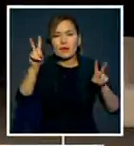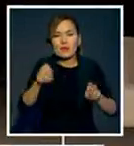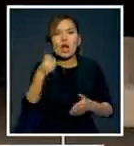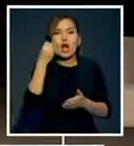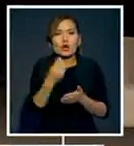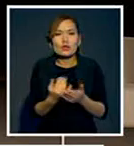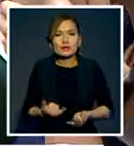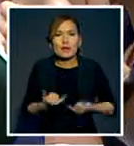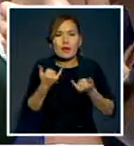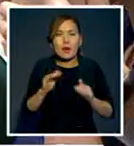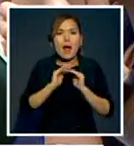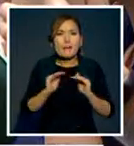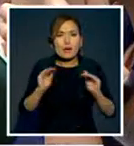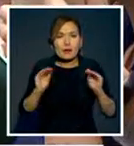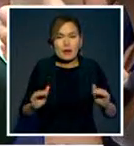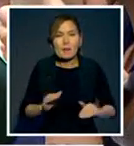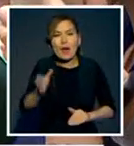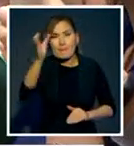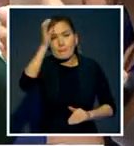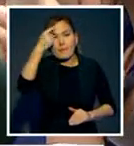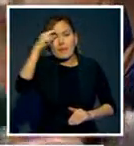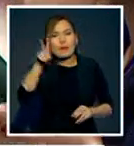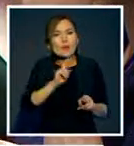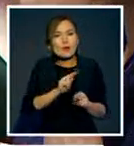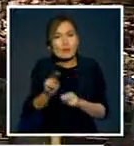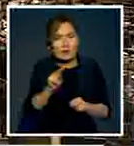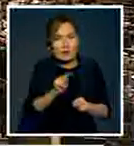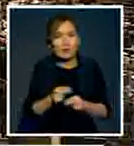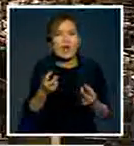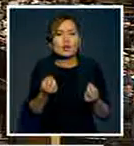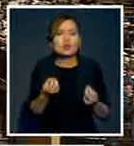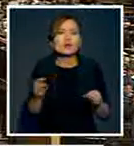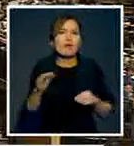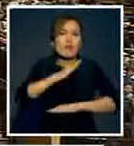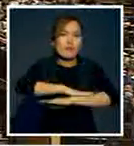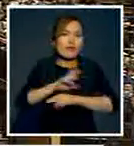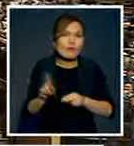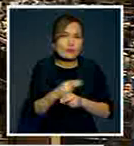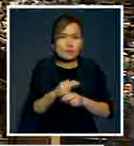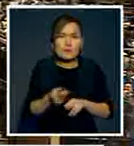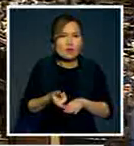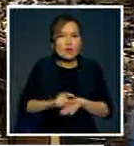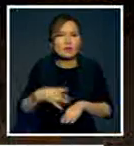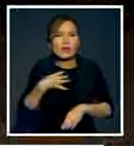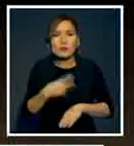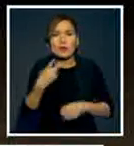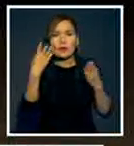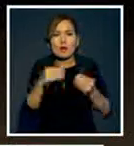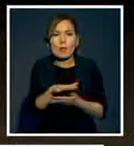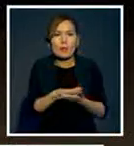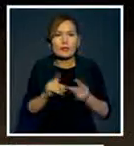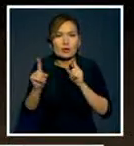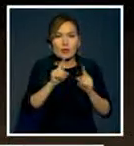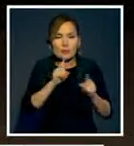құндылықтарға арналды. Балаға тек білім беріп қана қоймай, тәрбиесіне де ерекше назар аудару қажеттілігі айтылды. Екі күнге созылатын